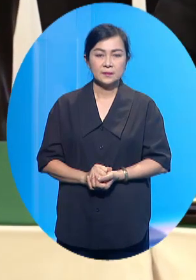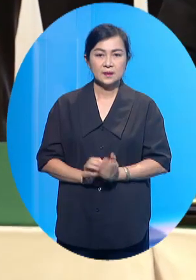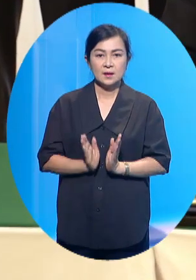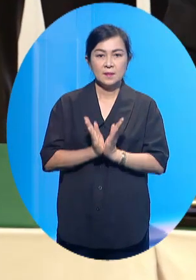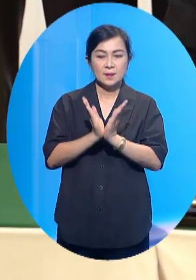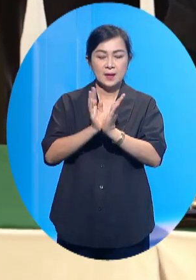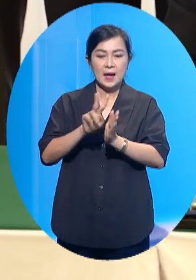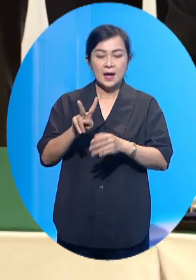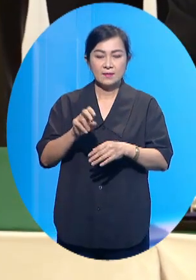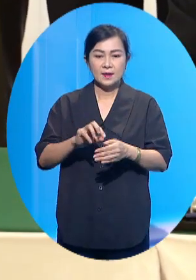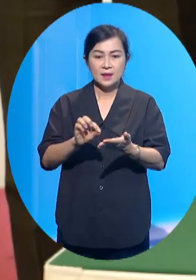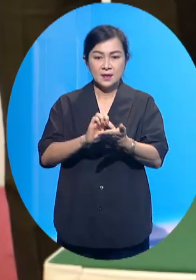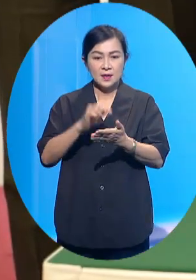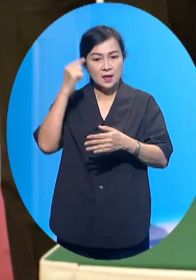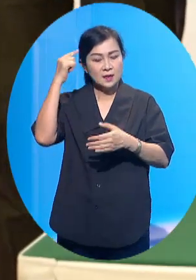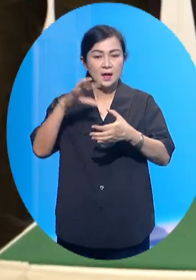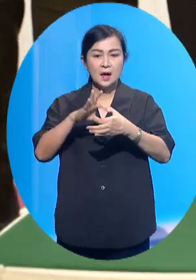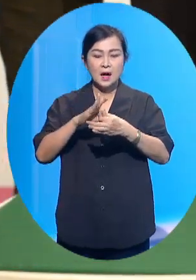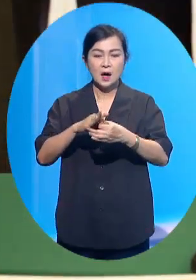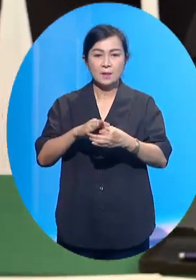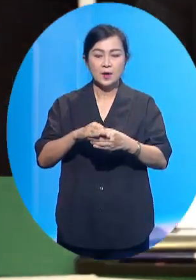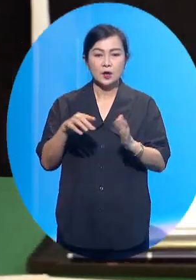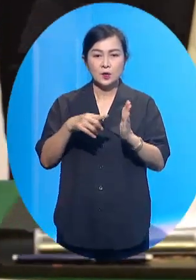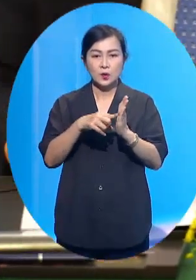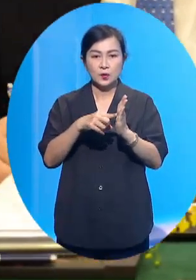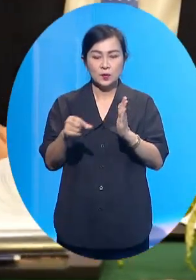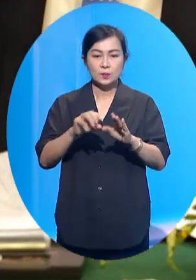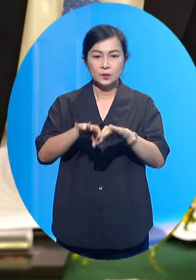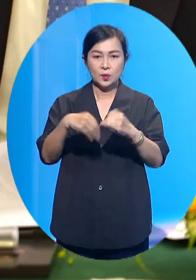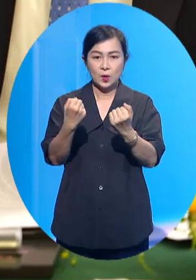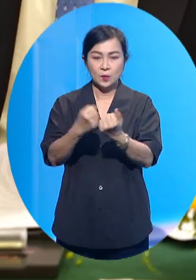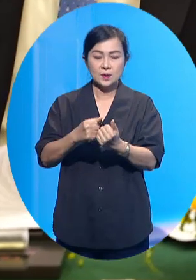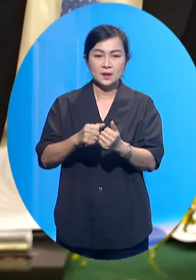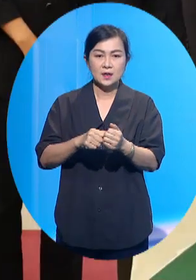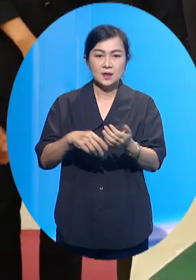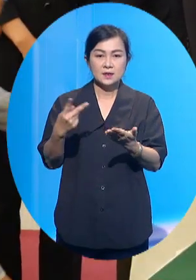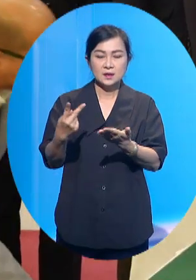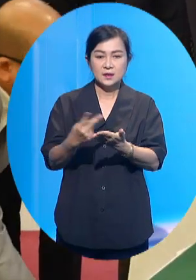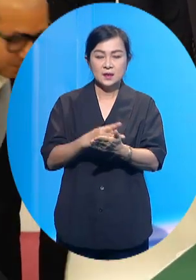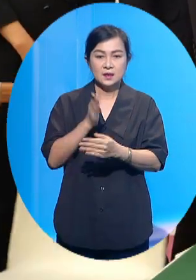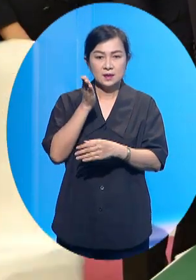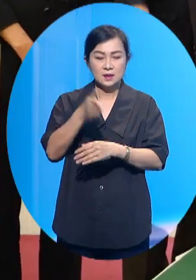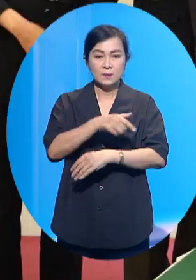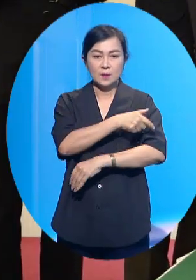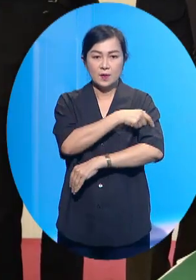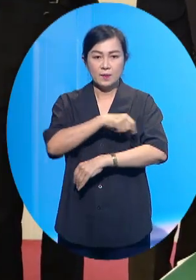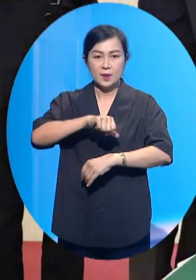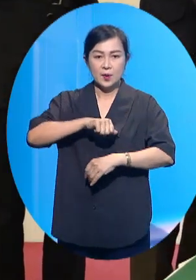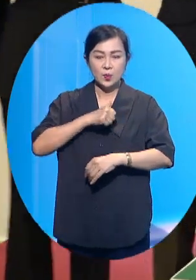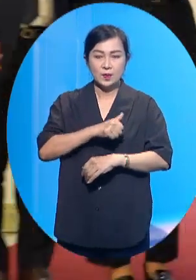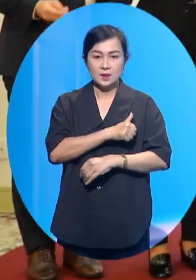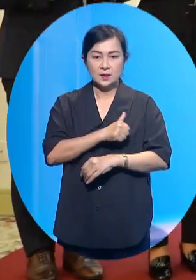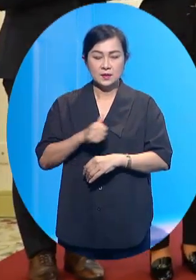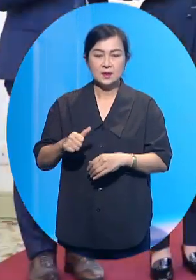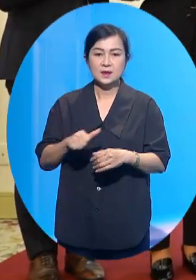Tại buổi lễ, hai đơn vị đã ký kết ghi nhớ hợp tác với các nội dung chính như tổ chức và thực hiện các sự kiện hướng đến việc bảo vệ quyền của công